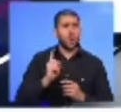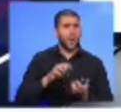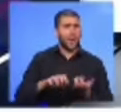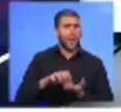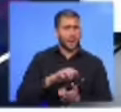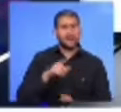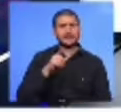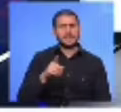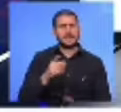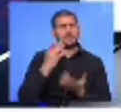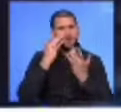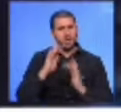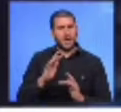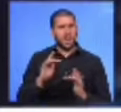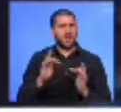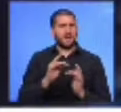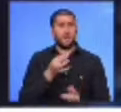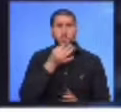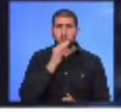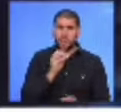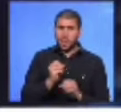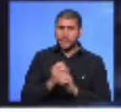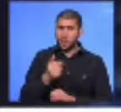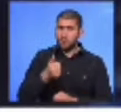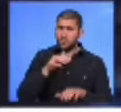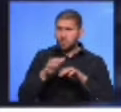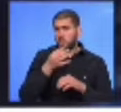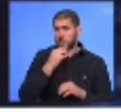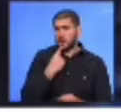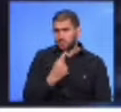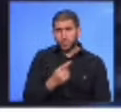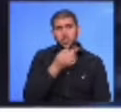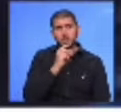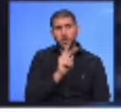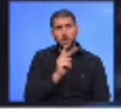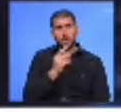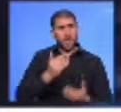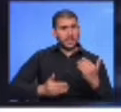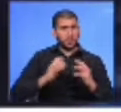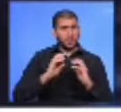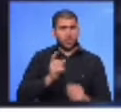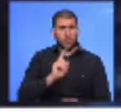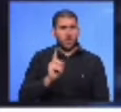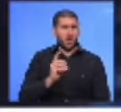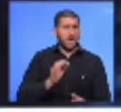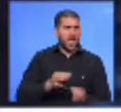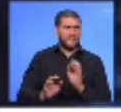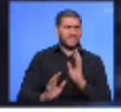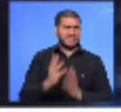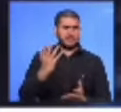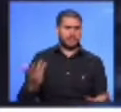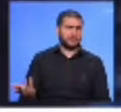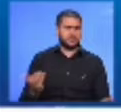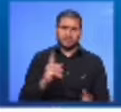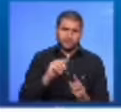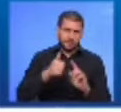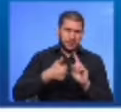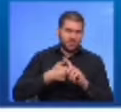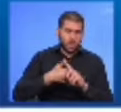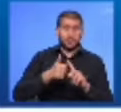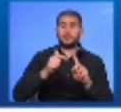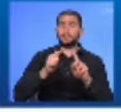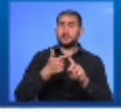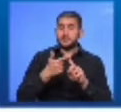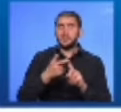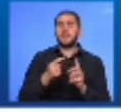משרת את האויבים שלנו. מותר להגיד שמותר לפטר את ראש ממשלה, בחבר'ה. מותר להגיד, אבל לא לחסום כבישים, לא להעביר ולא להכין מדורות. זה דבר אחד. ולכן,